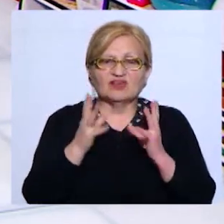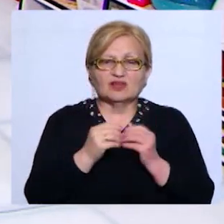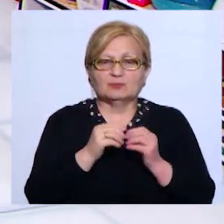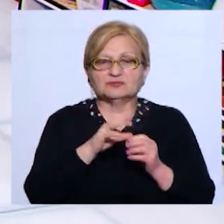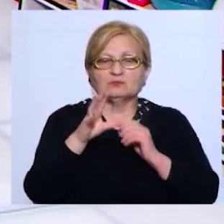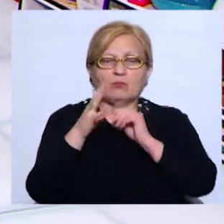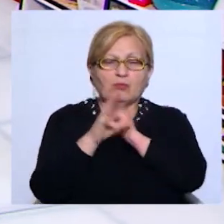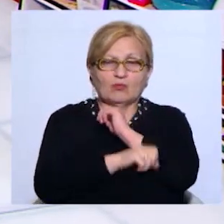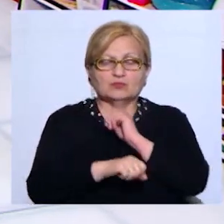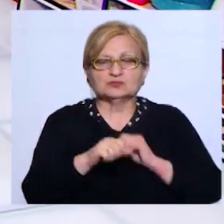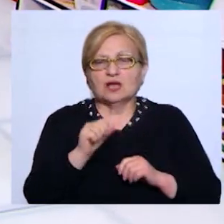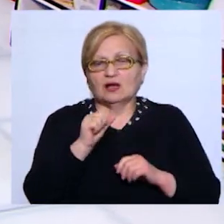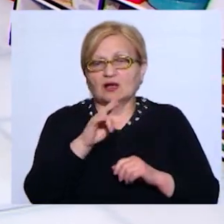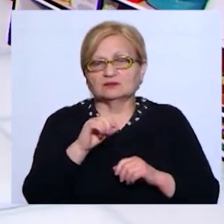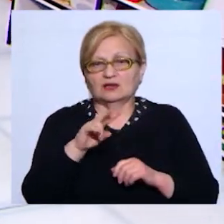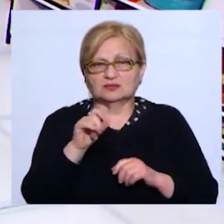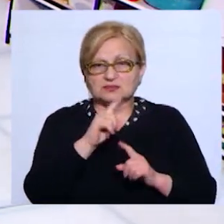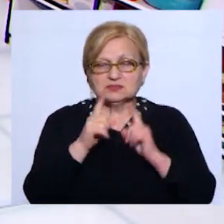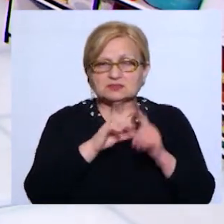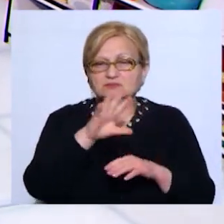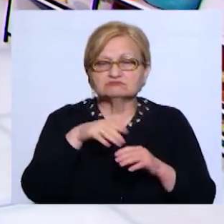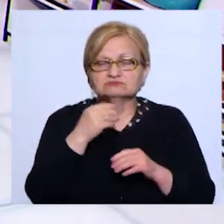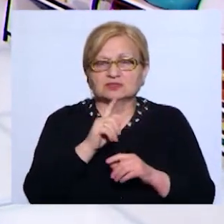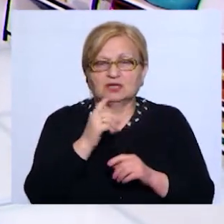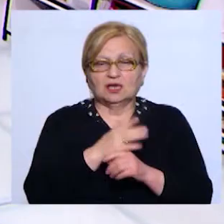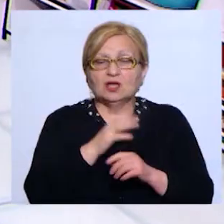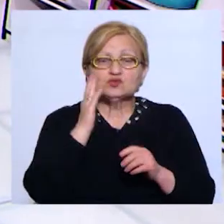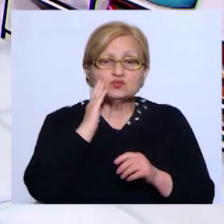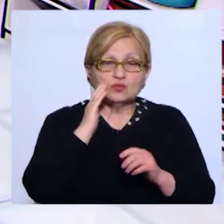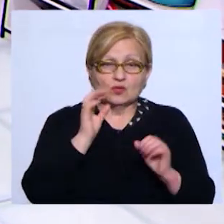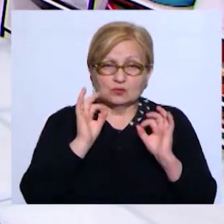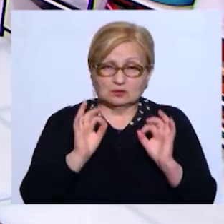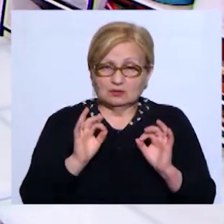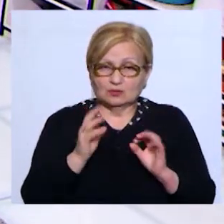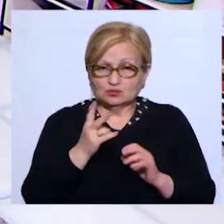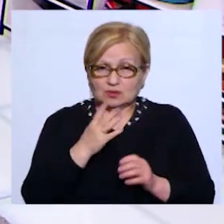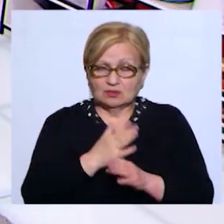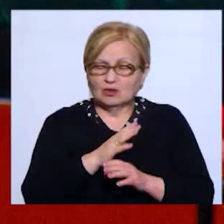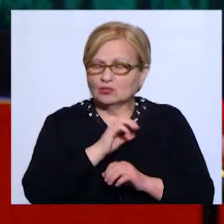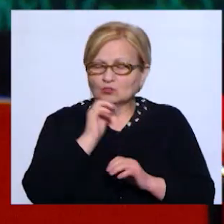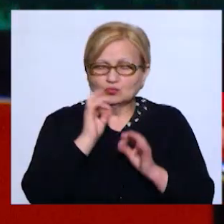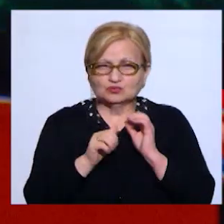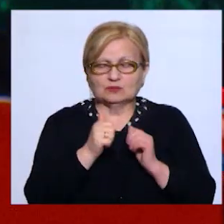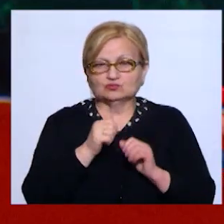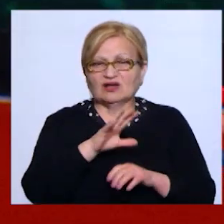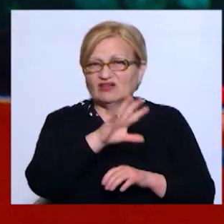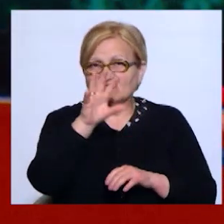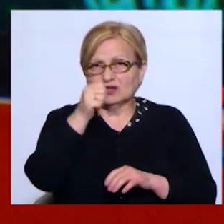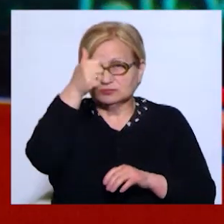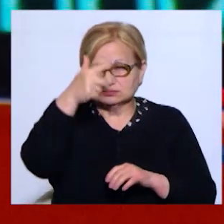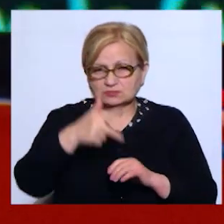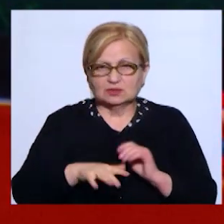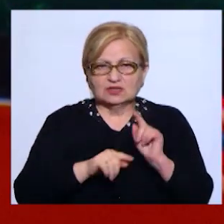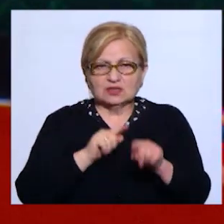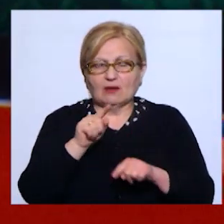დასკვნები. იმისათვის, რომ სწორი ანალიზი და დასკვნა შევძლოთ, აუცილებელია, რომ ყოველ ნაბიჯზე სწორად მოვიქცეთ, იმიტომ რომ წინა